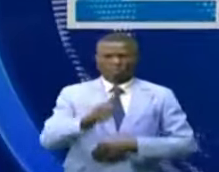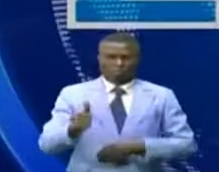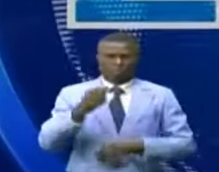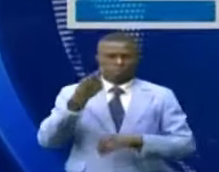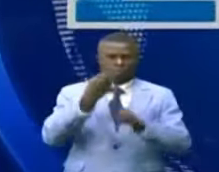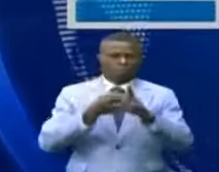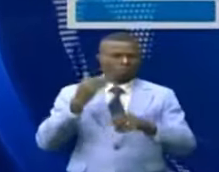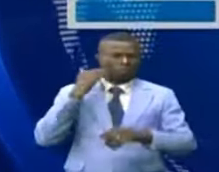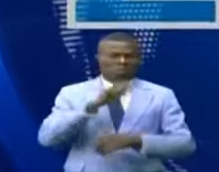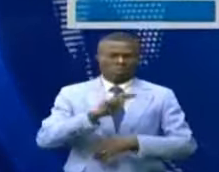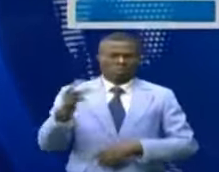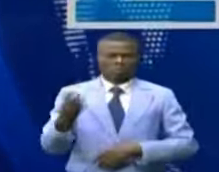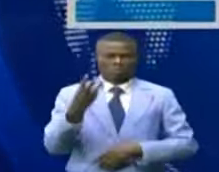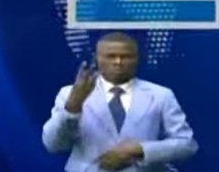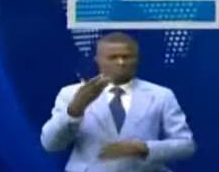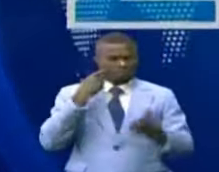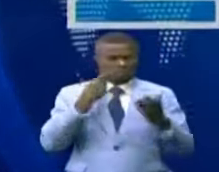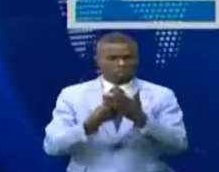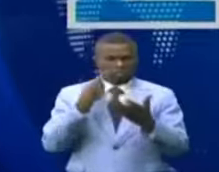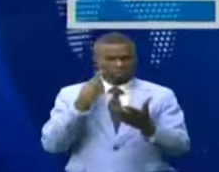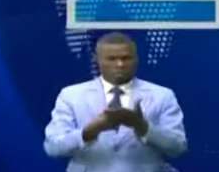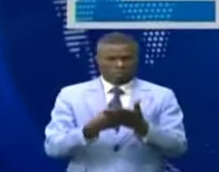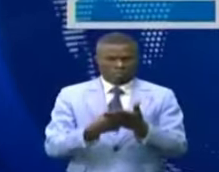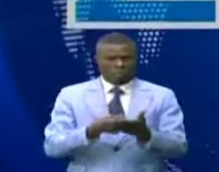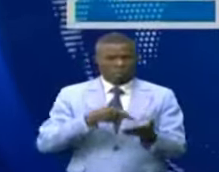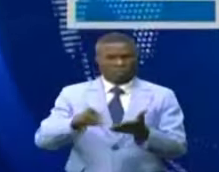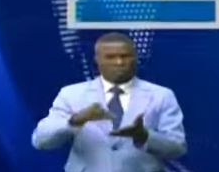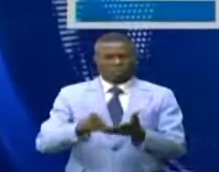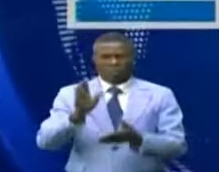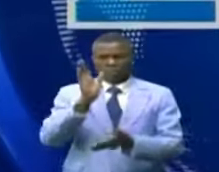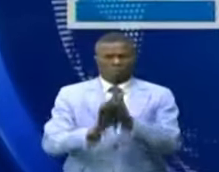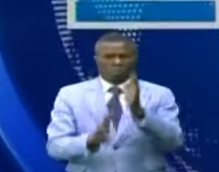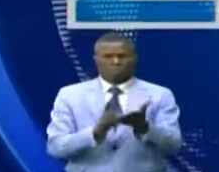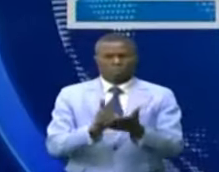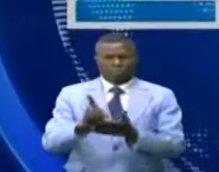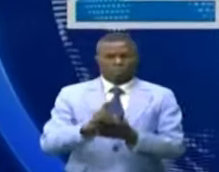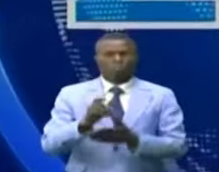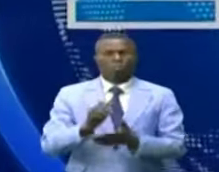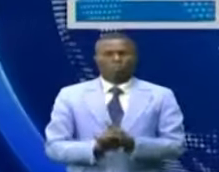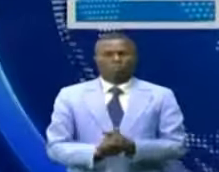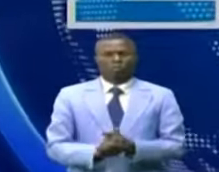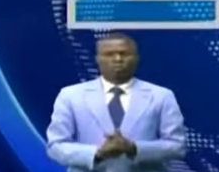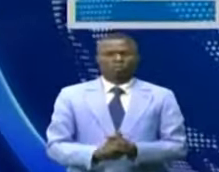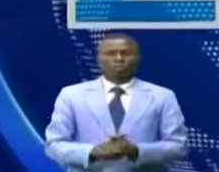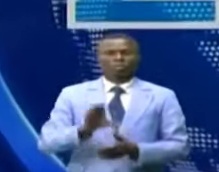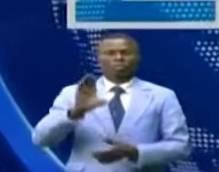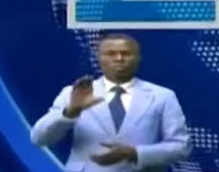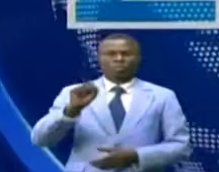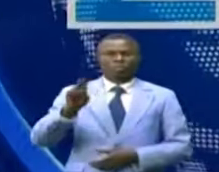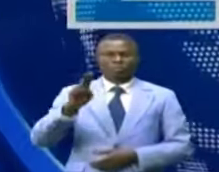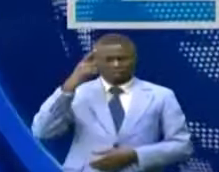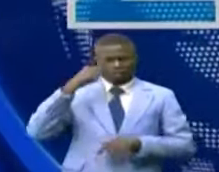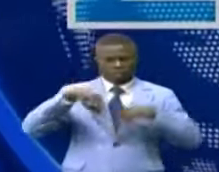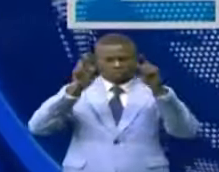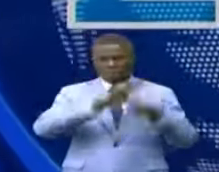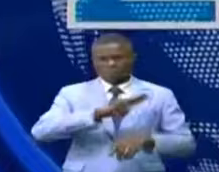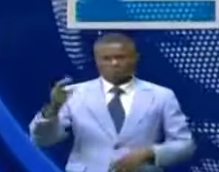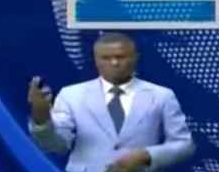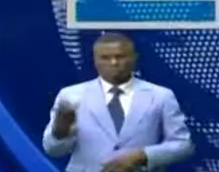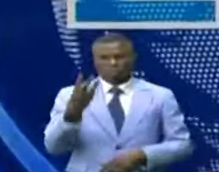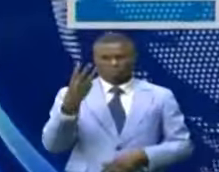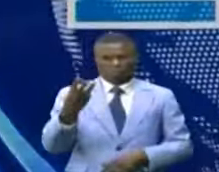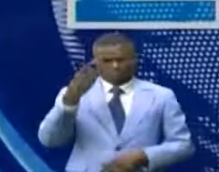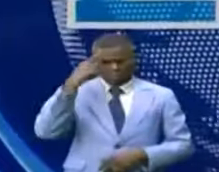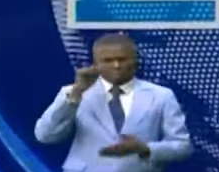juin 2023 constaté des cas de non-paiement des droits superficiels par carré pour l'exercice 2023. À